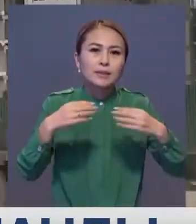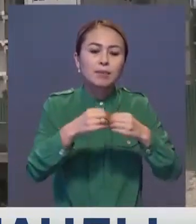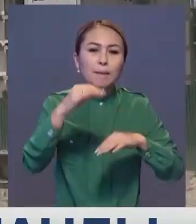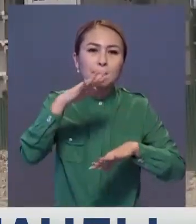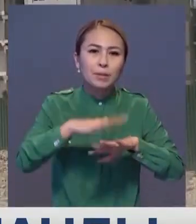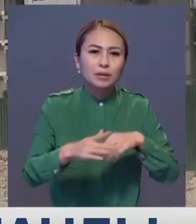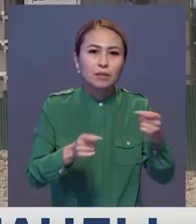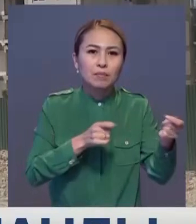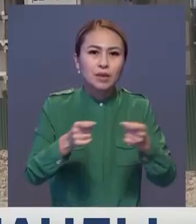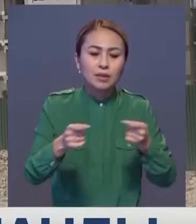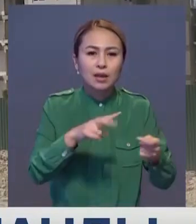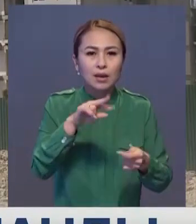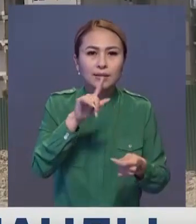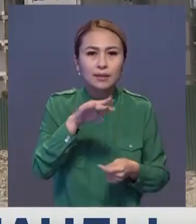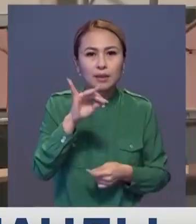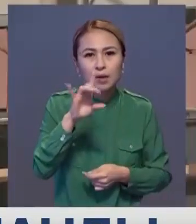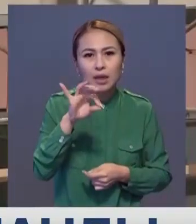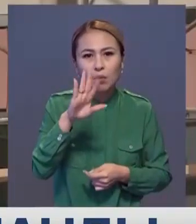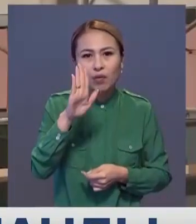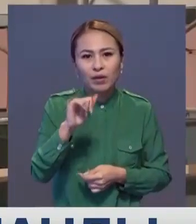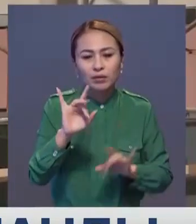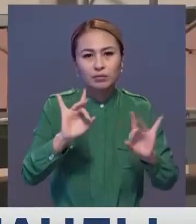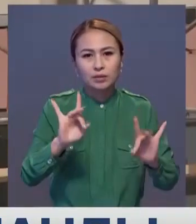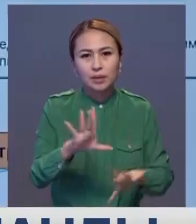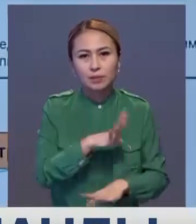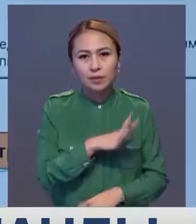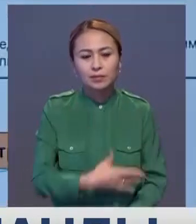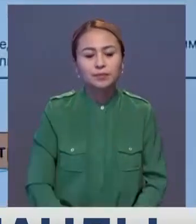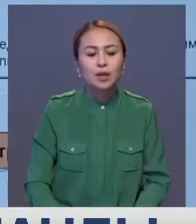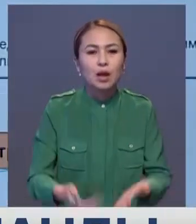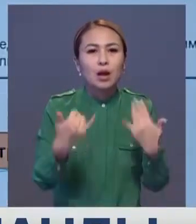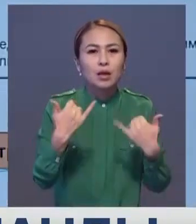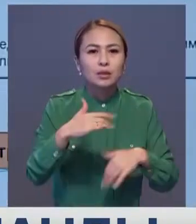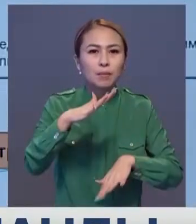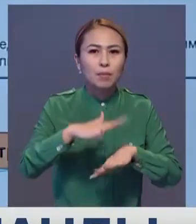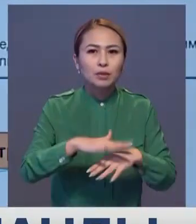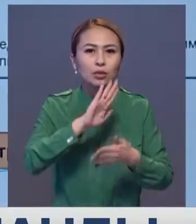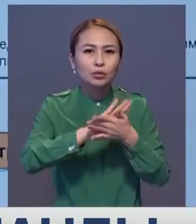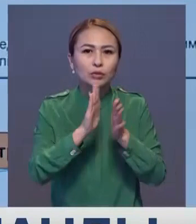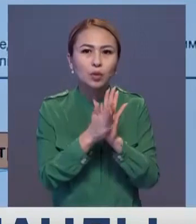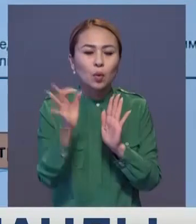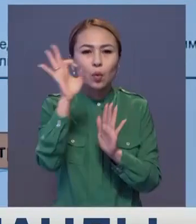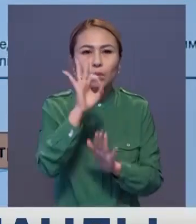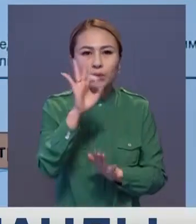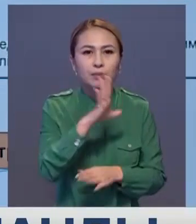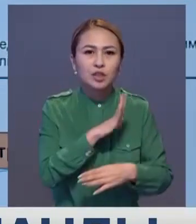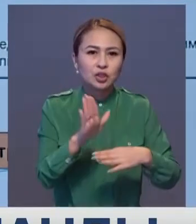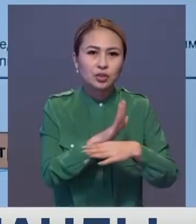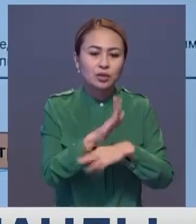банкінің басқарма басшысы Ләззат Ибрагимова арнайы тоқталды. Қазір банк офтей келісім шарт бойынша жеке